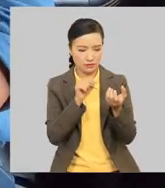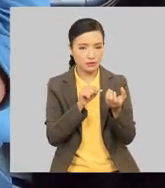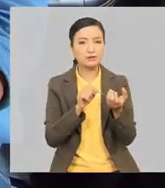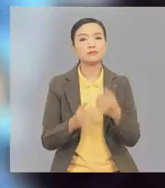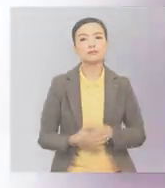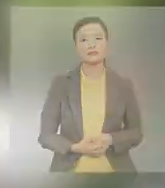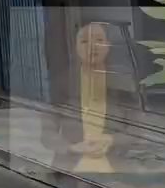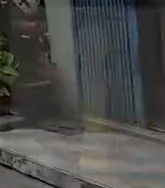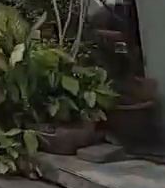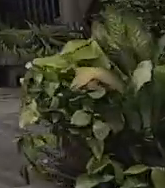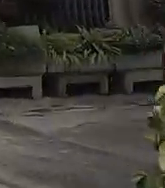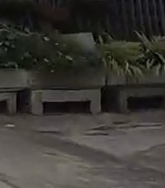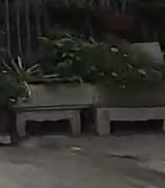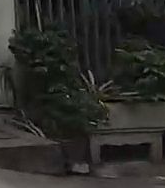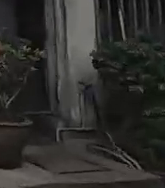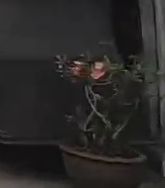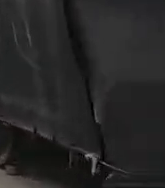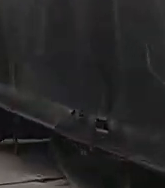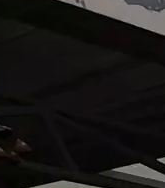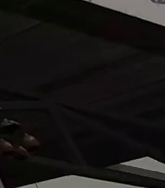พร้อมๆกันครับ